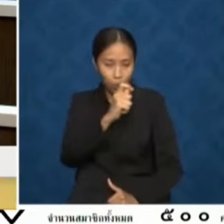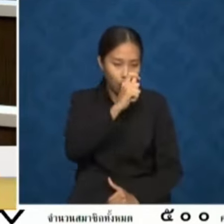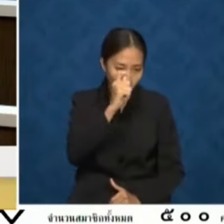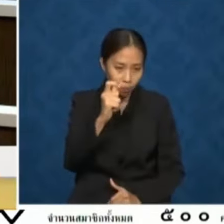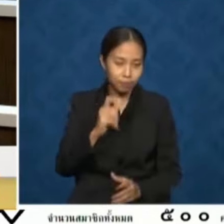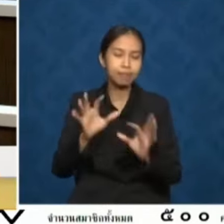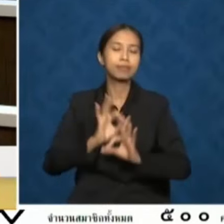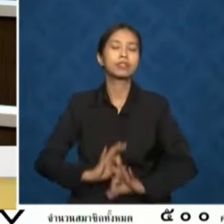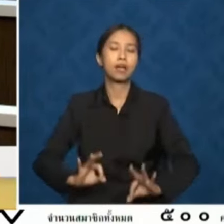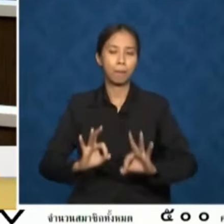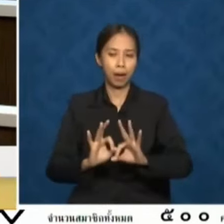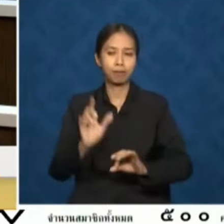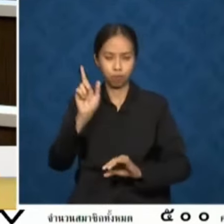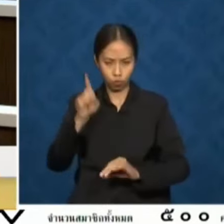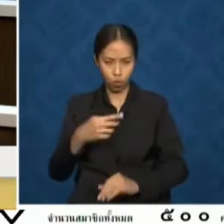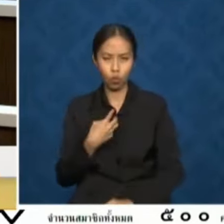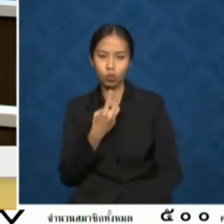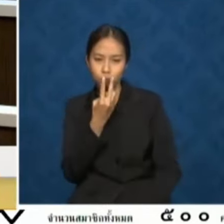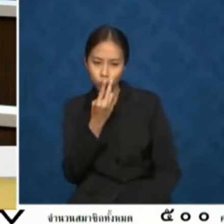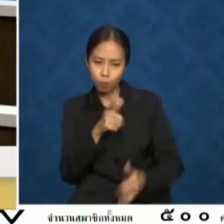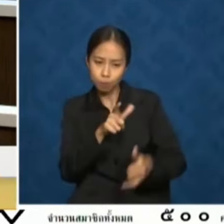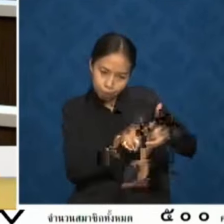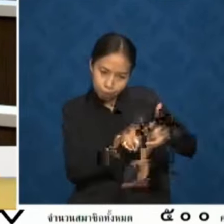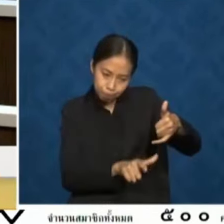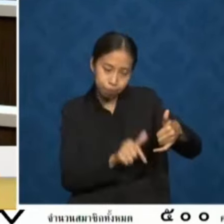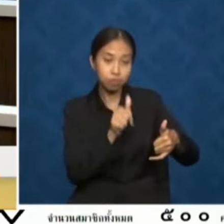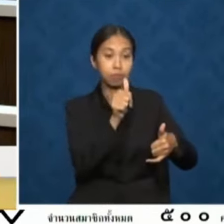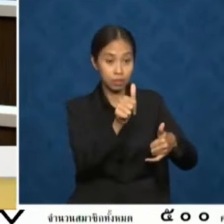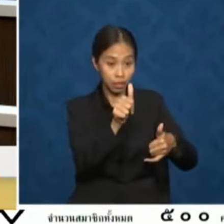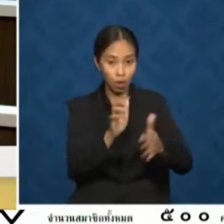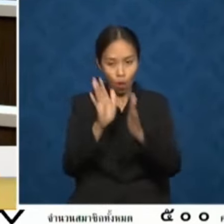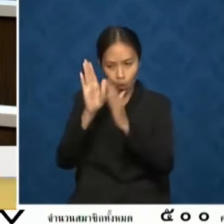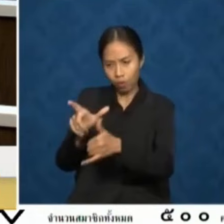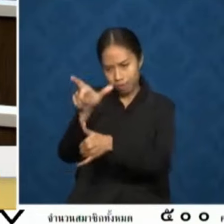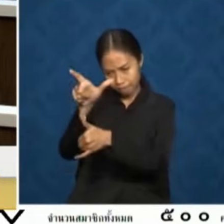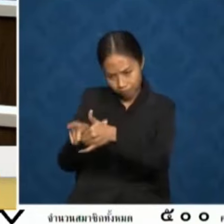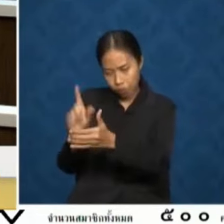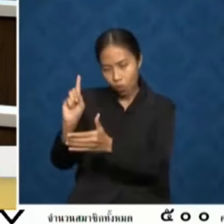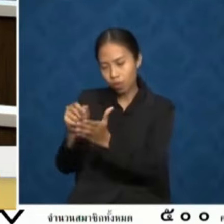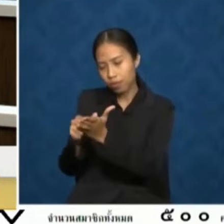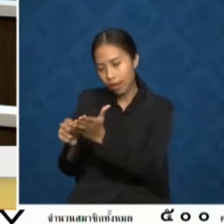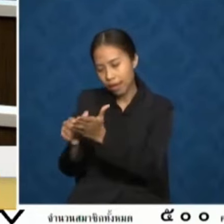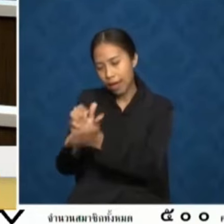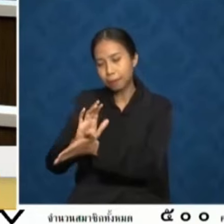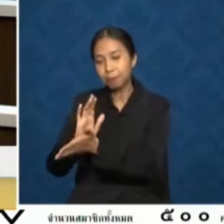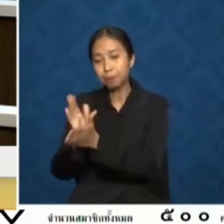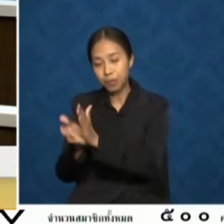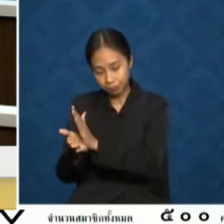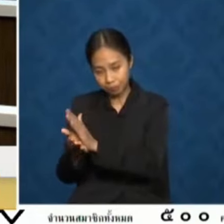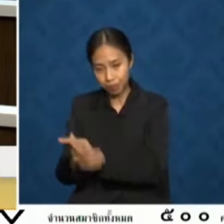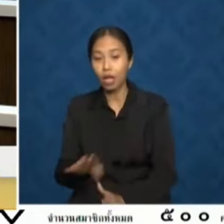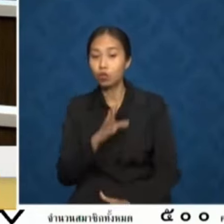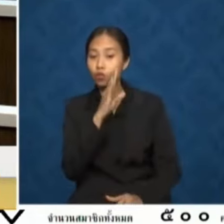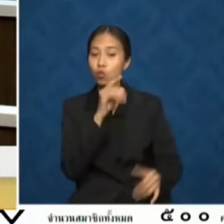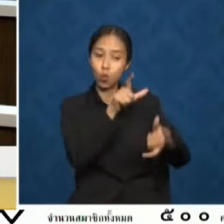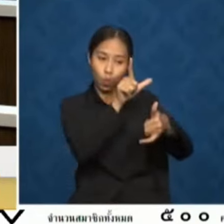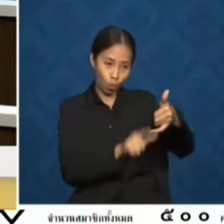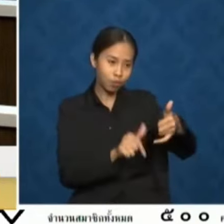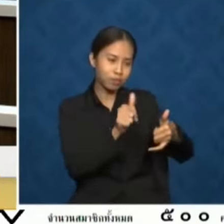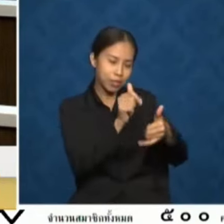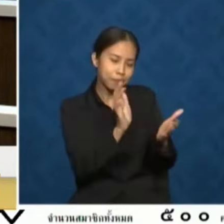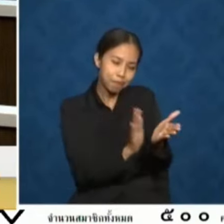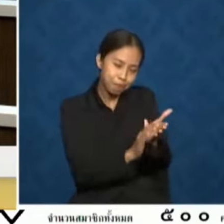ต้องจำแนกคนดีและคนที่ต้องปรับพฤติกรรมนั้นต้องชื่นชมคนดีส่งเสริมคน